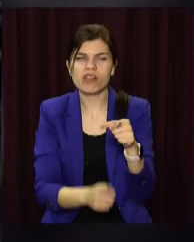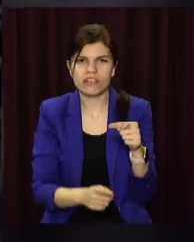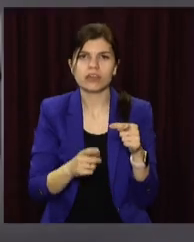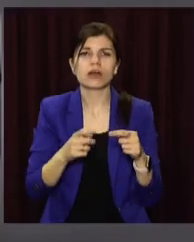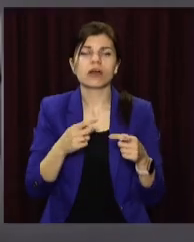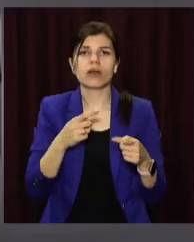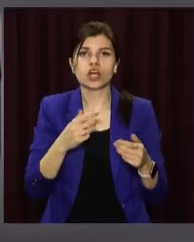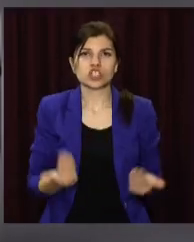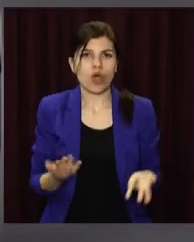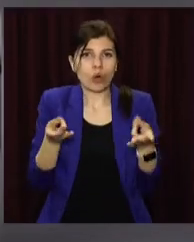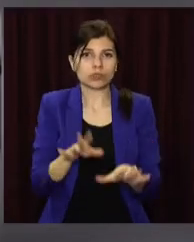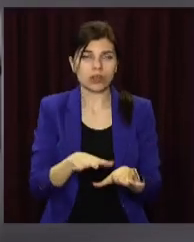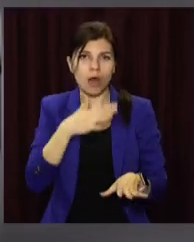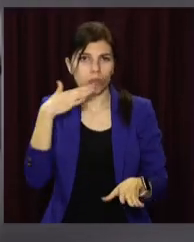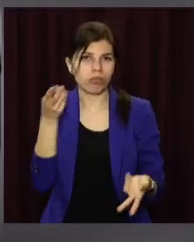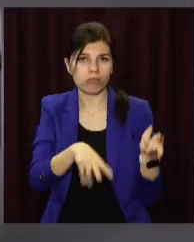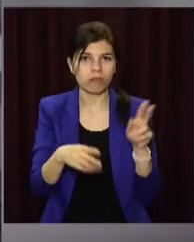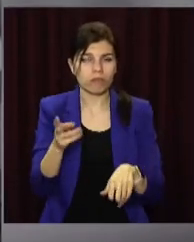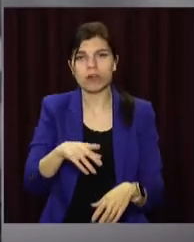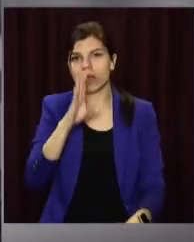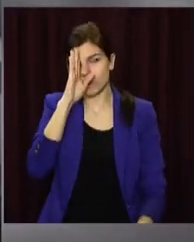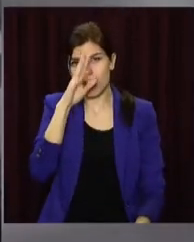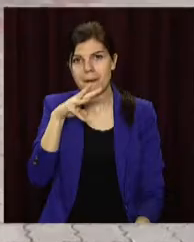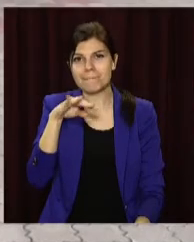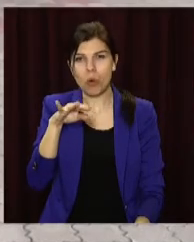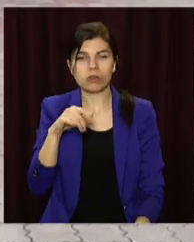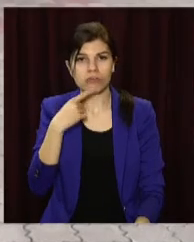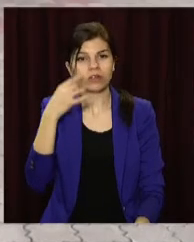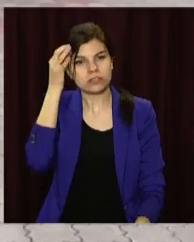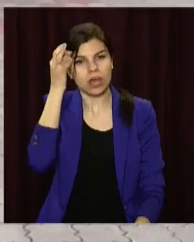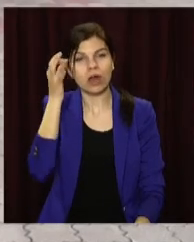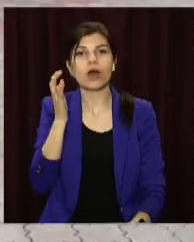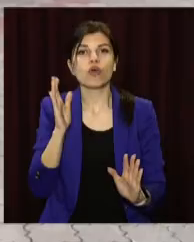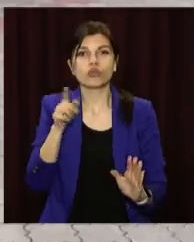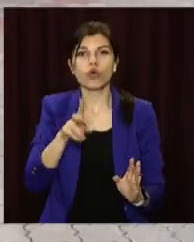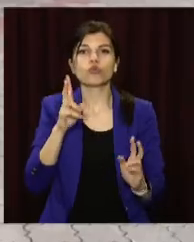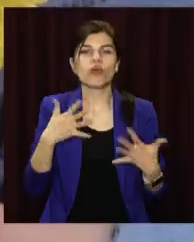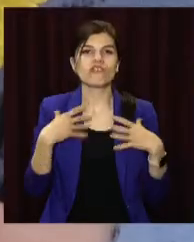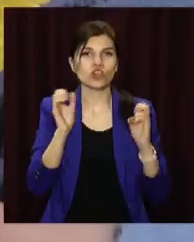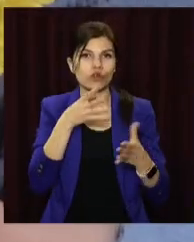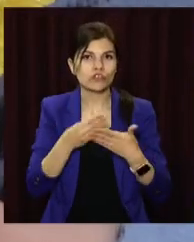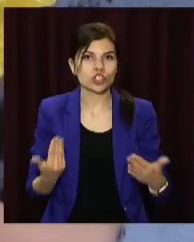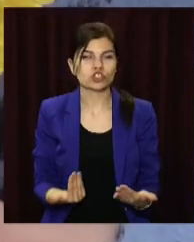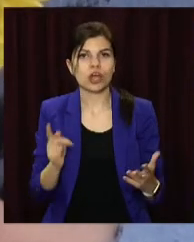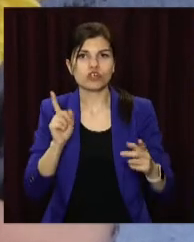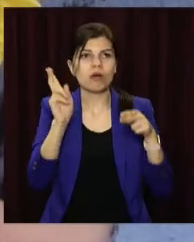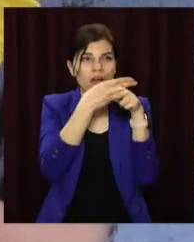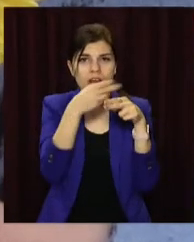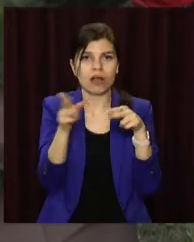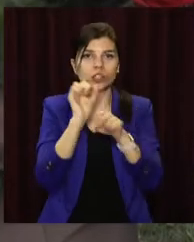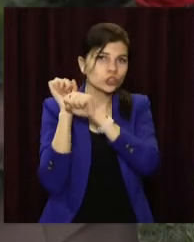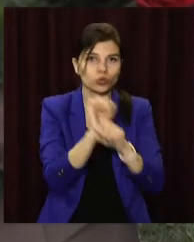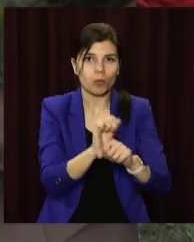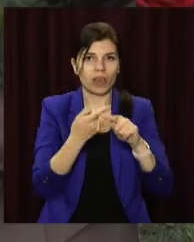керівник Кам'янської організації чорнобильців Микола Нечерет. Нині згадують саме тих, хто віддав своє життя, приборкуючи атом.